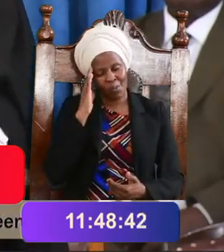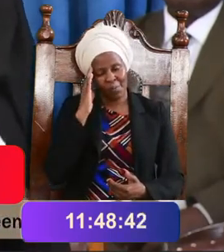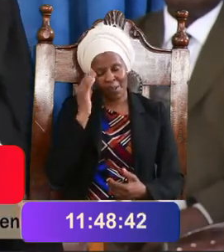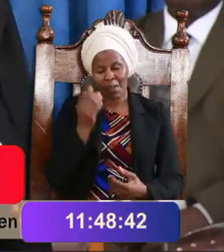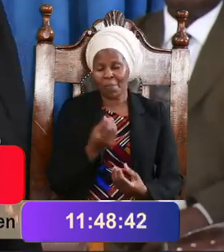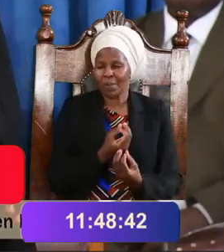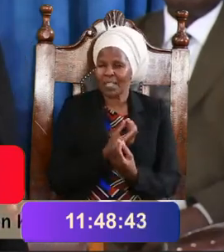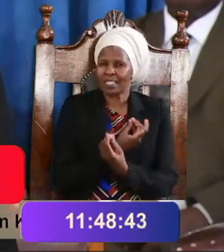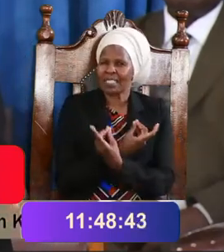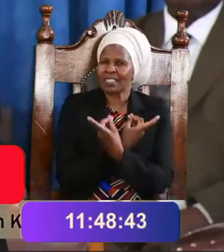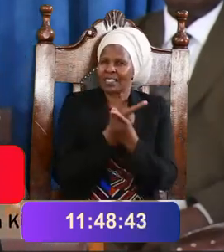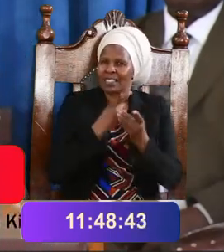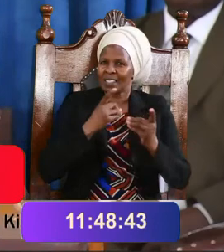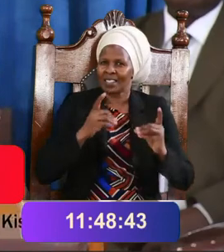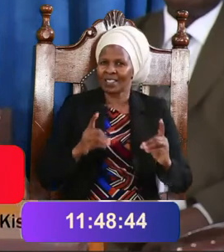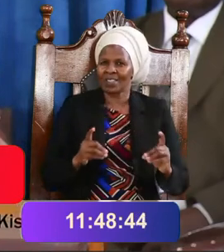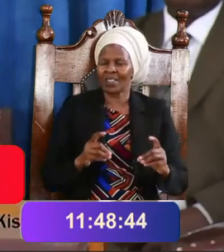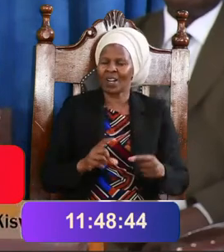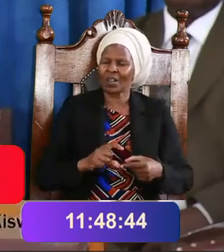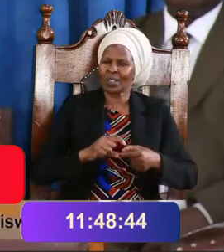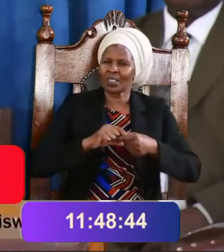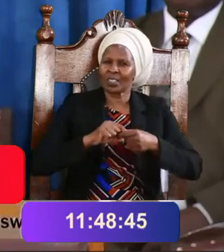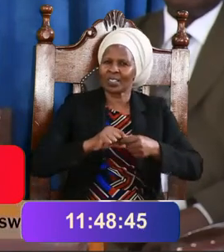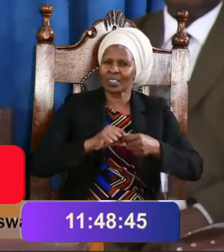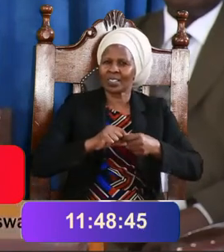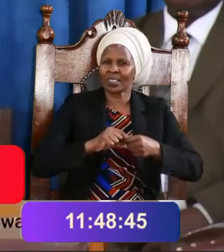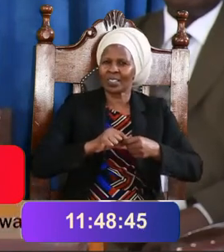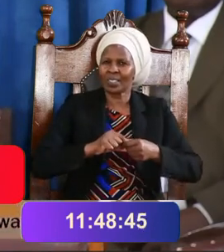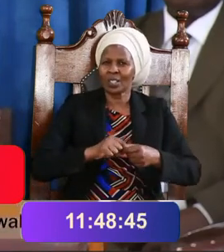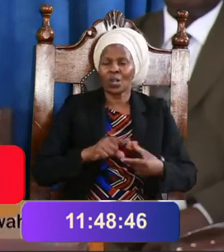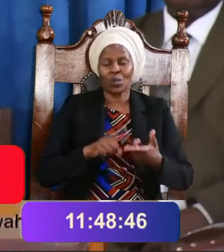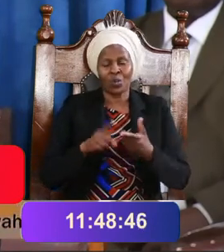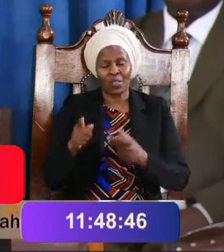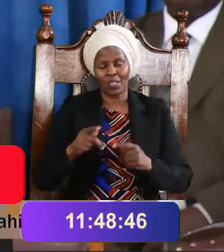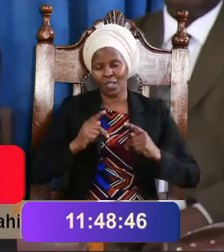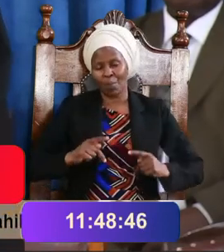minyororo iliyowafunga. Kwao mtu yeyote